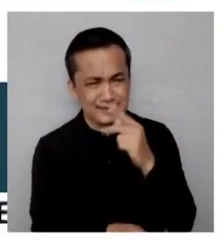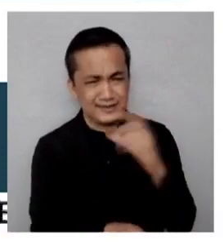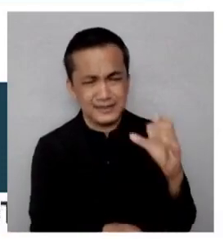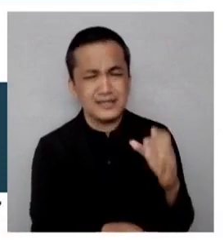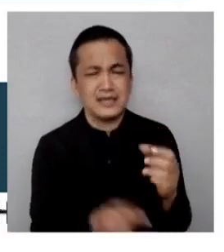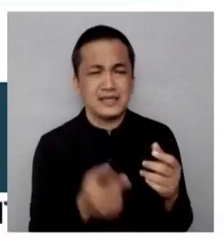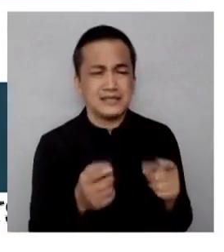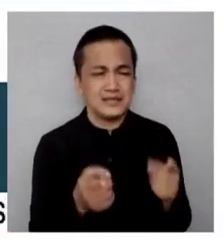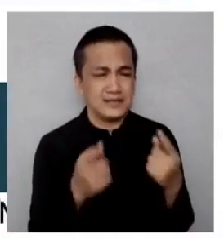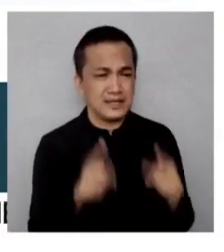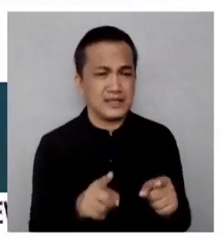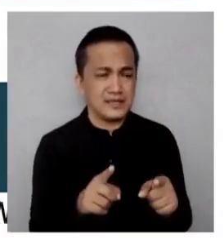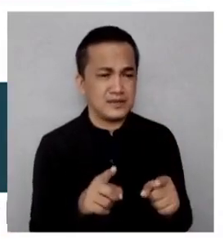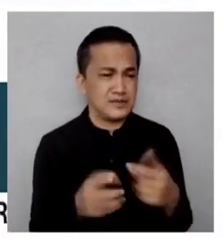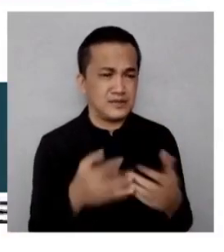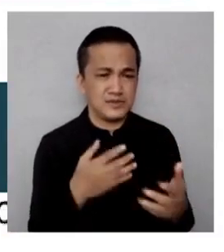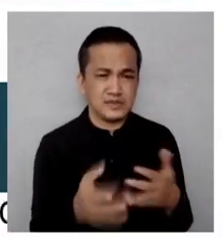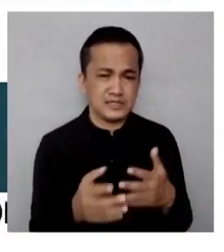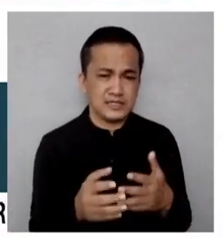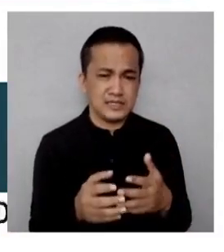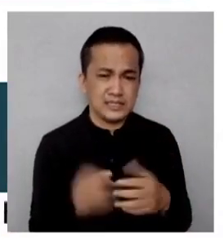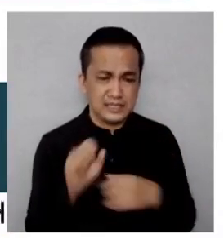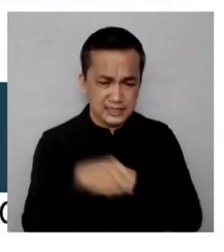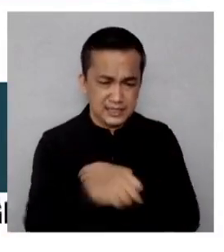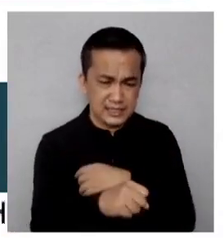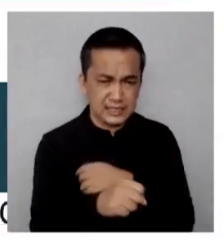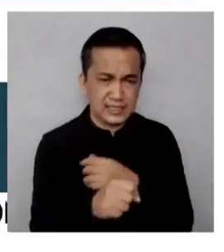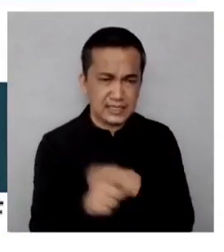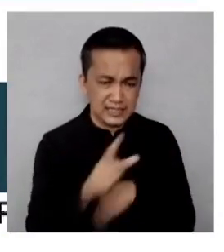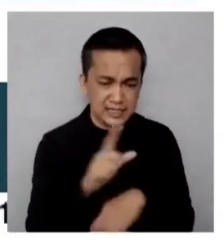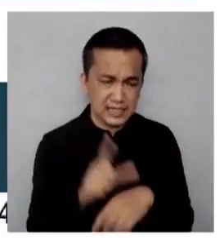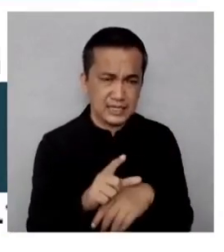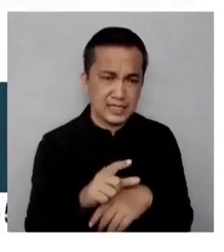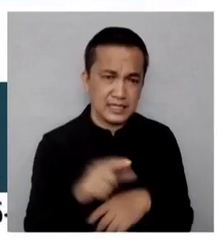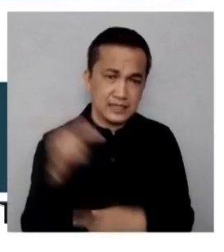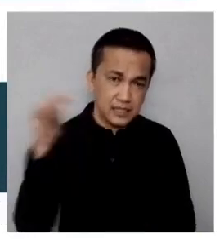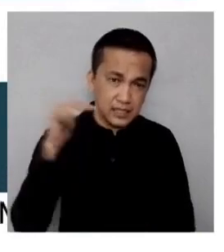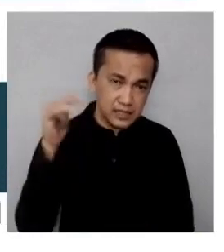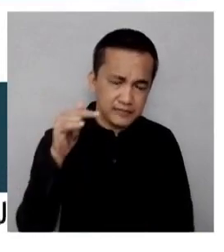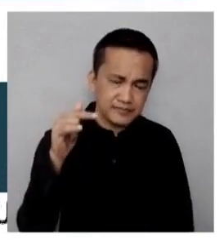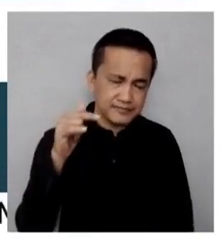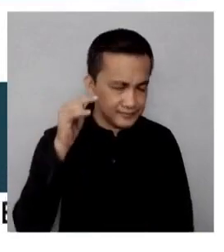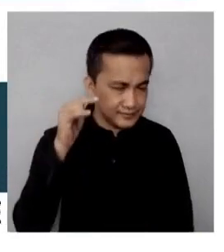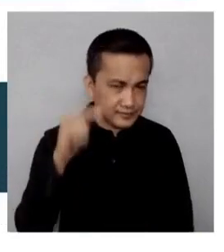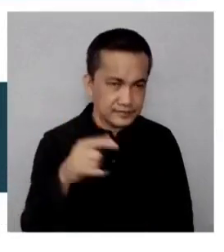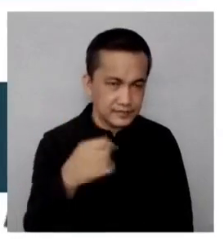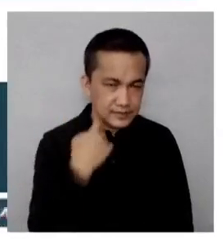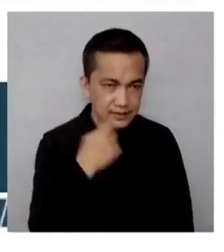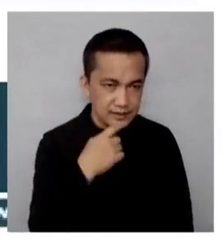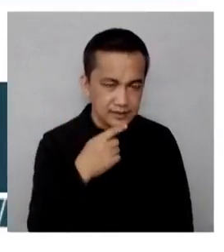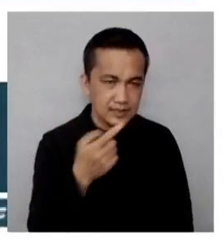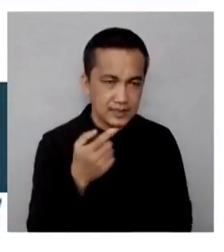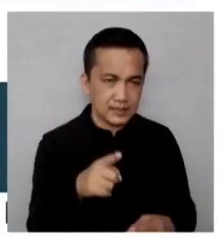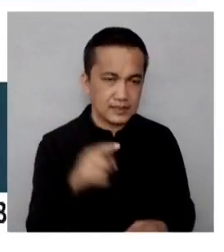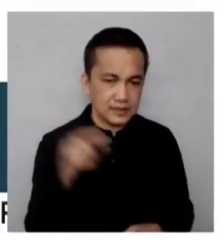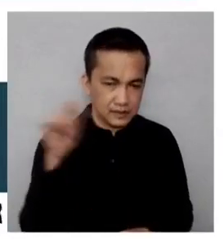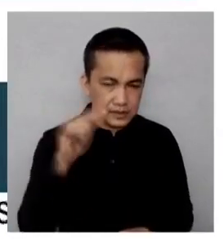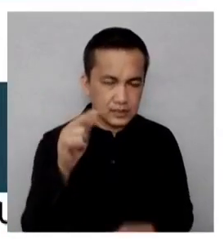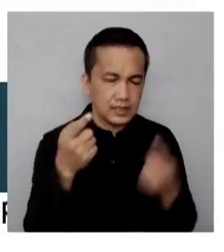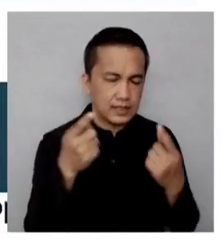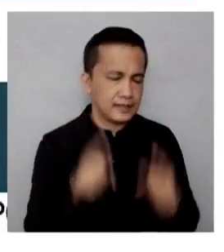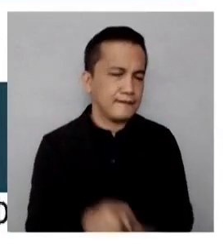ito, whether it is in sea, in land, or in air. Kaya ito recently lang may nangyari din sa air. Kaya